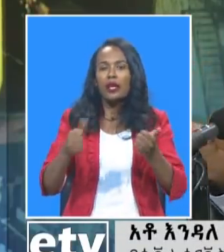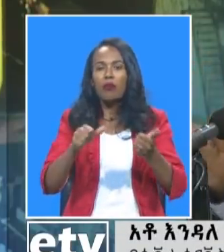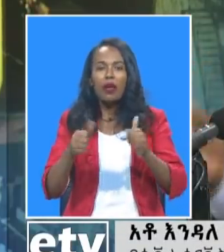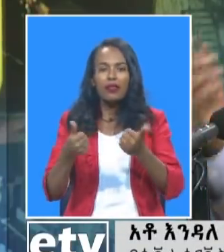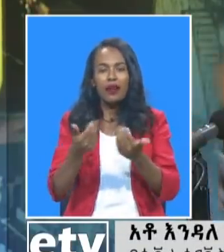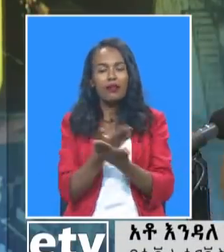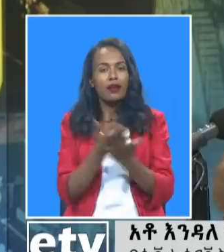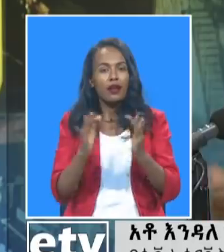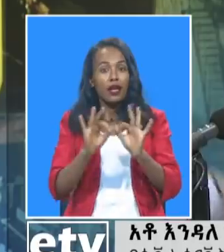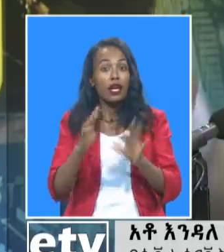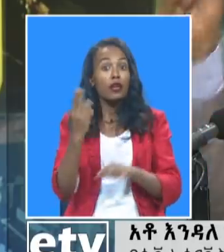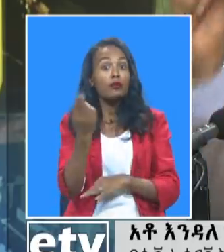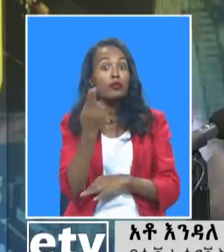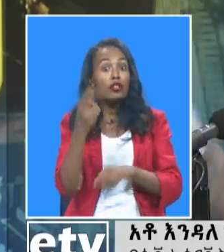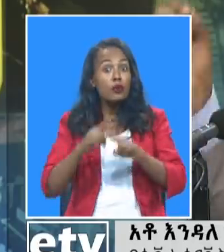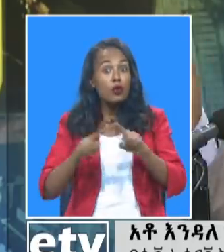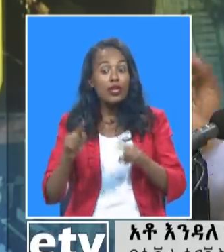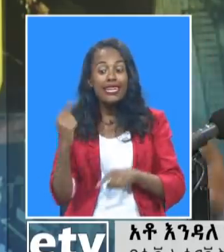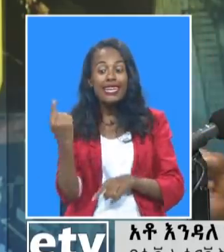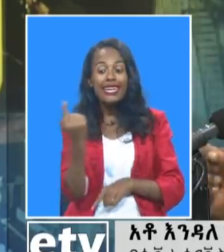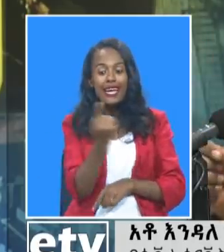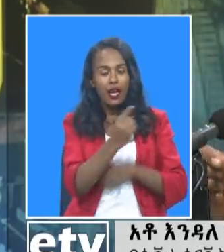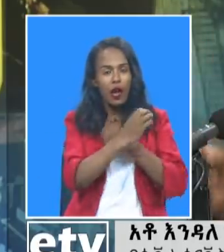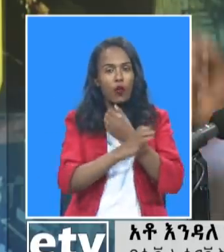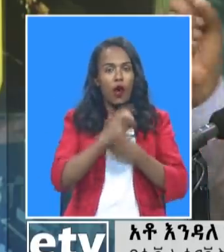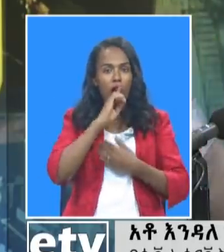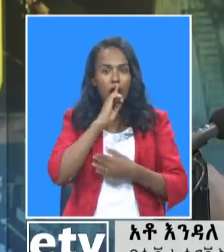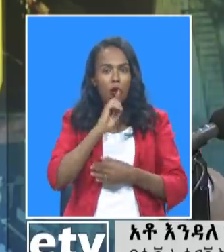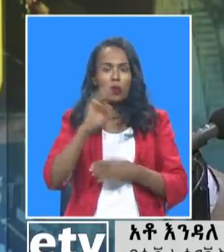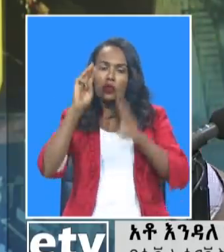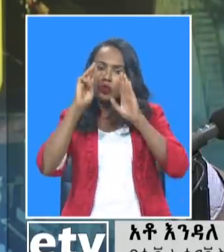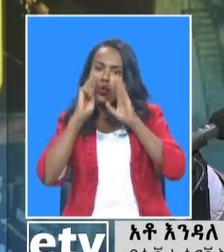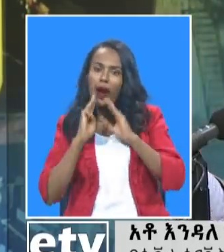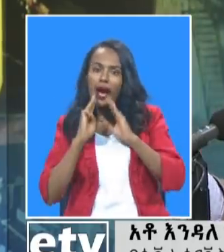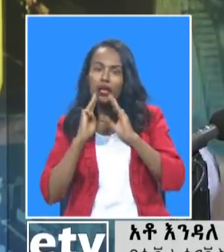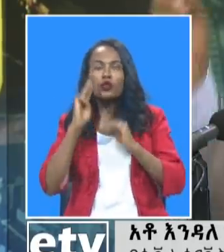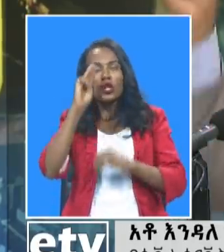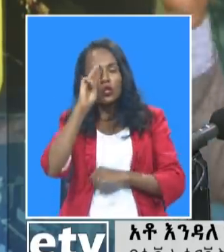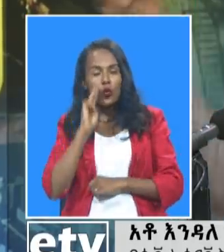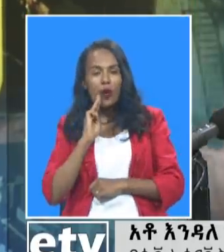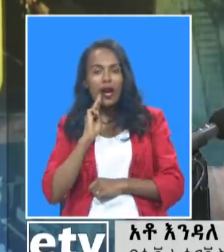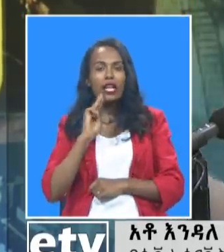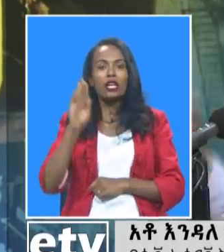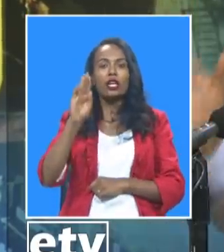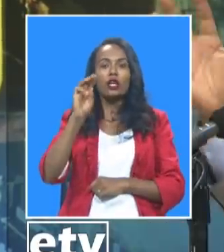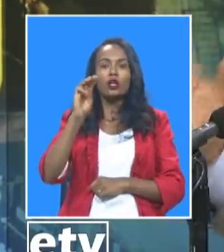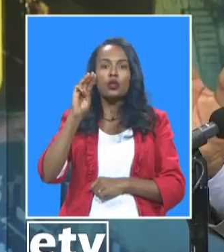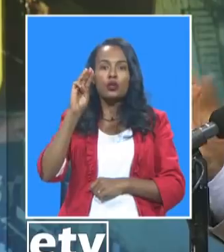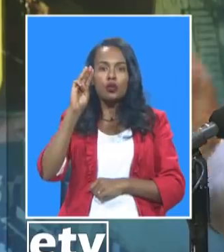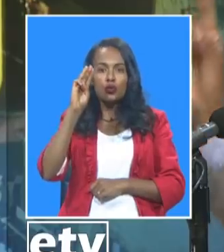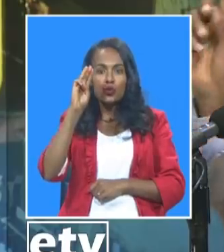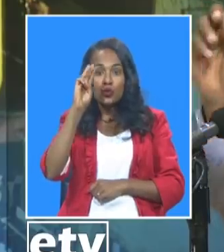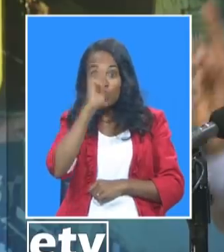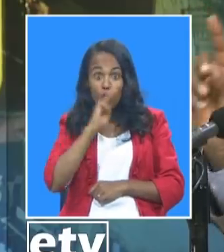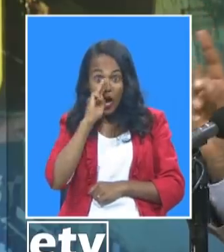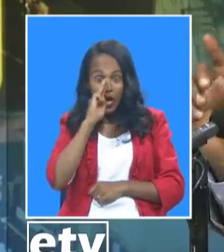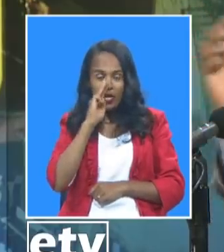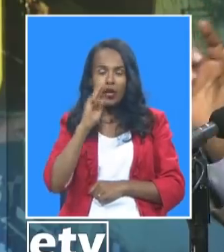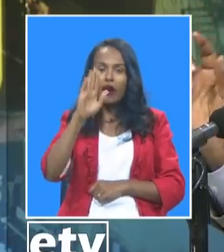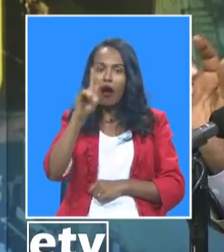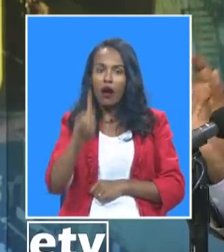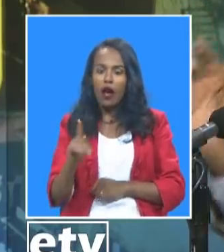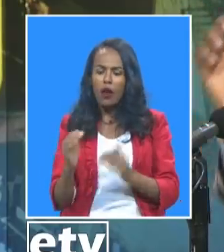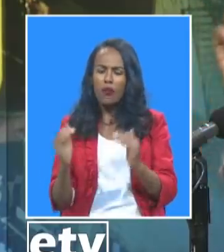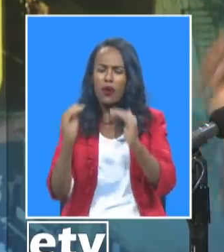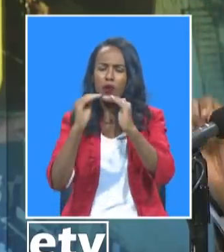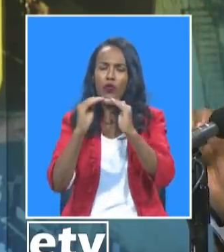የሚያጠራጥር ነገር የለም። ጥቅሙ ግን ለእያንዳንዱ ሀገር ነው፣ ለሶማሌ፣ ለሱዳን፣ ለጋና፣ ለሁሉም